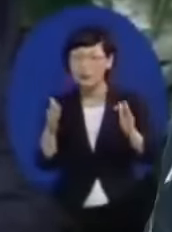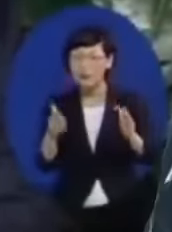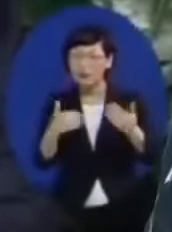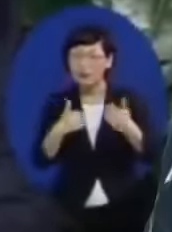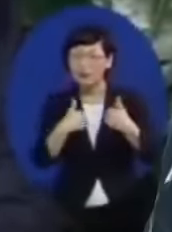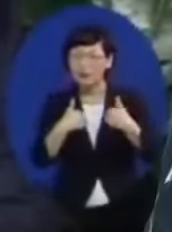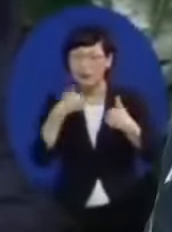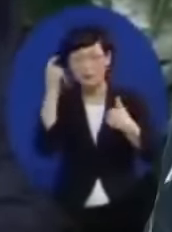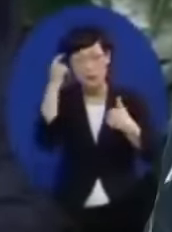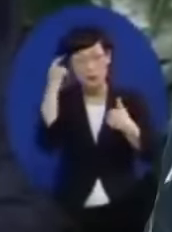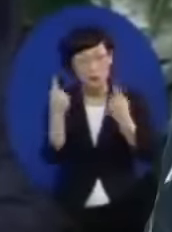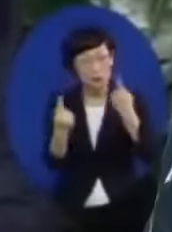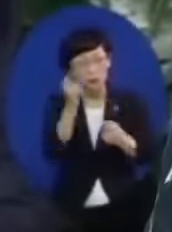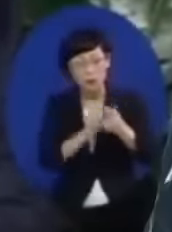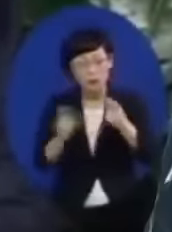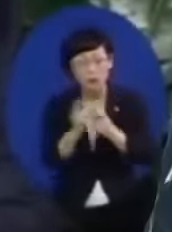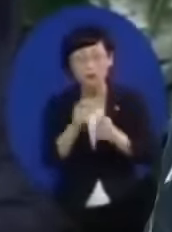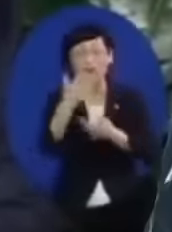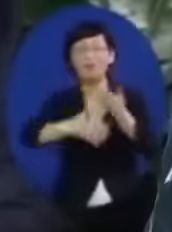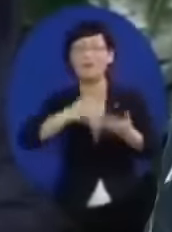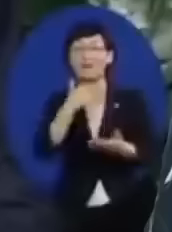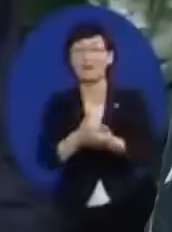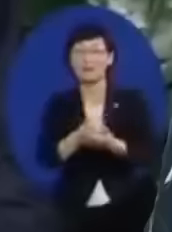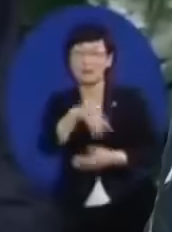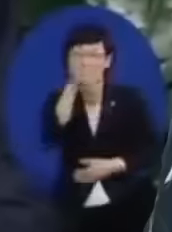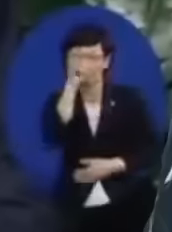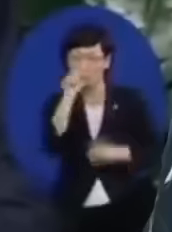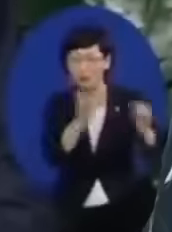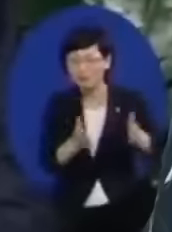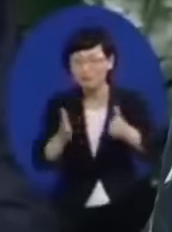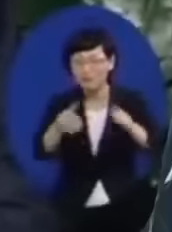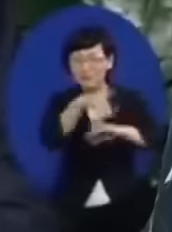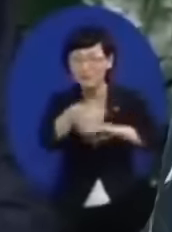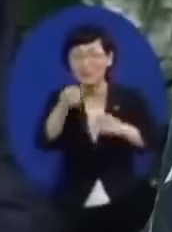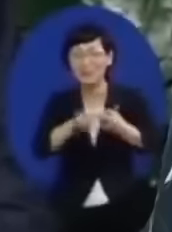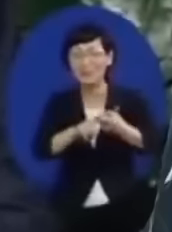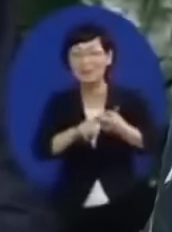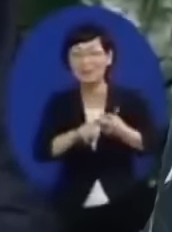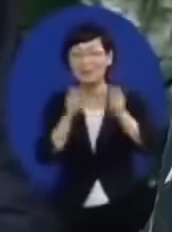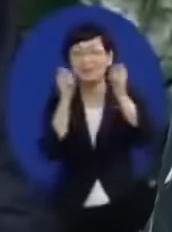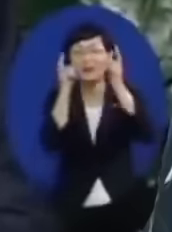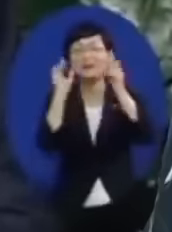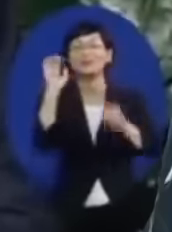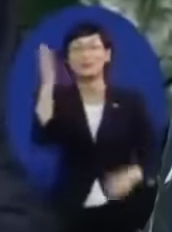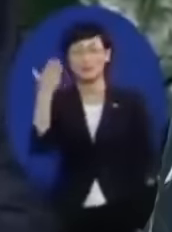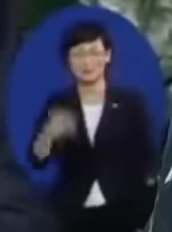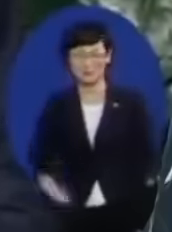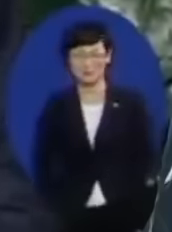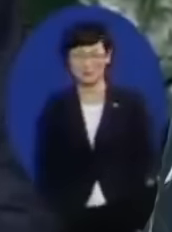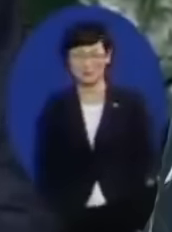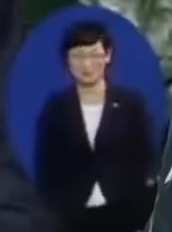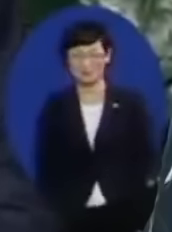내가 생각하는 것보다도 훨씬 하나님이 좋은 길을 계획해 놓았다는 것을 깨닫게 된 것입니다.